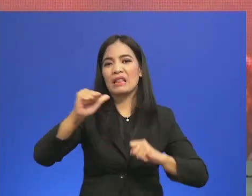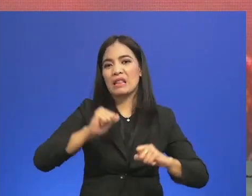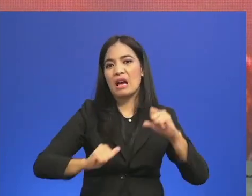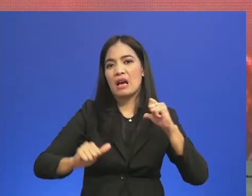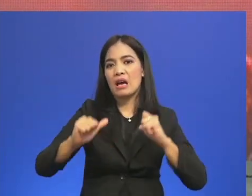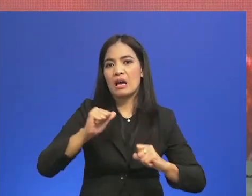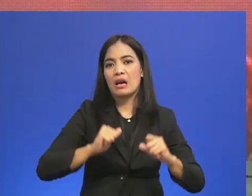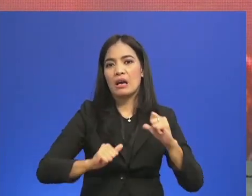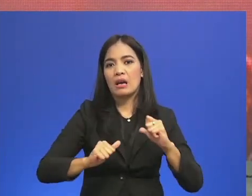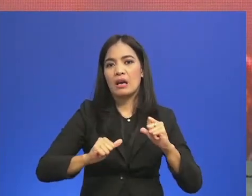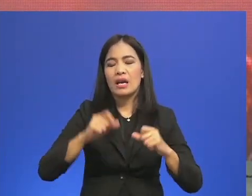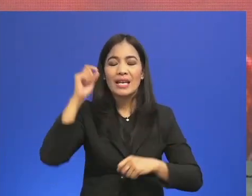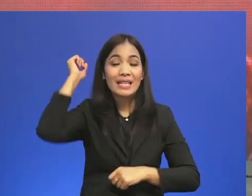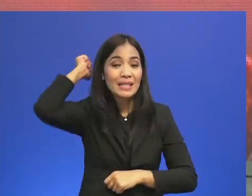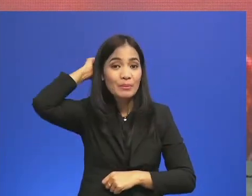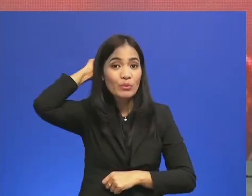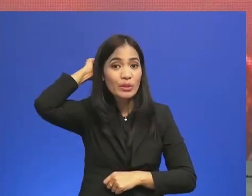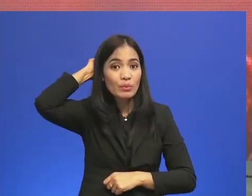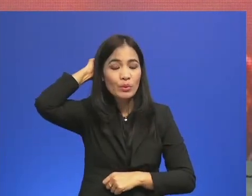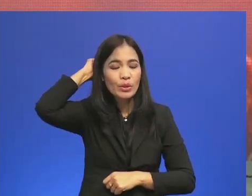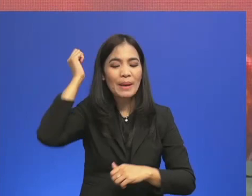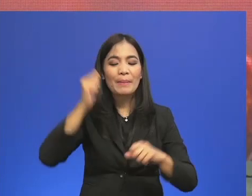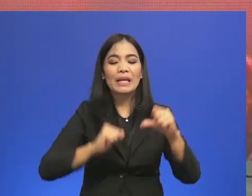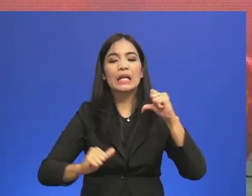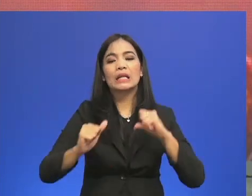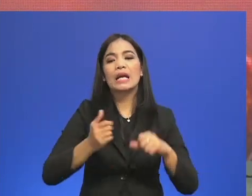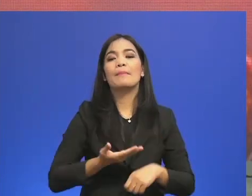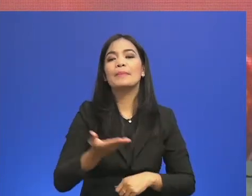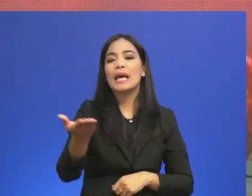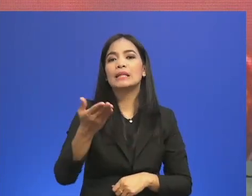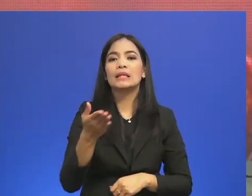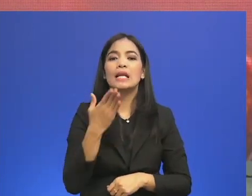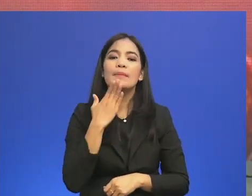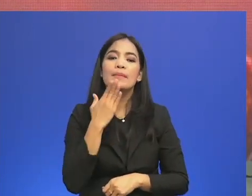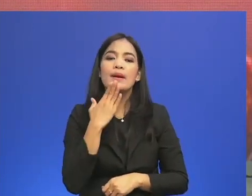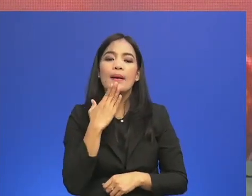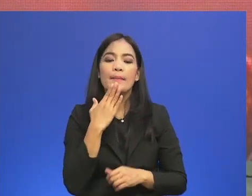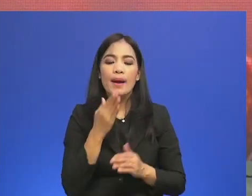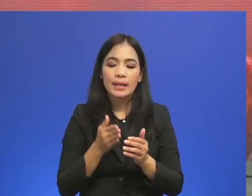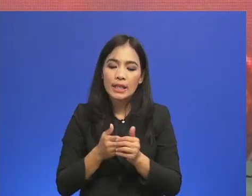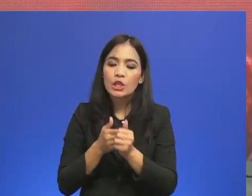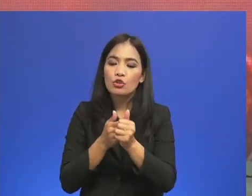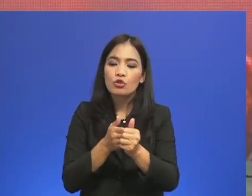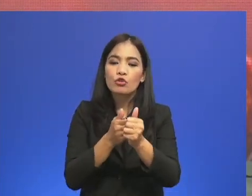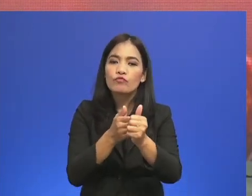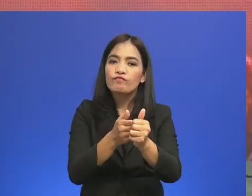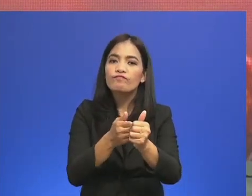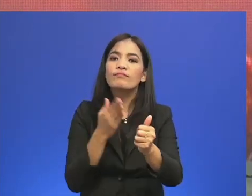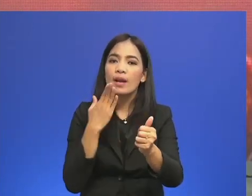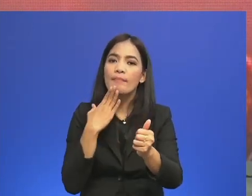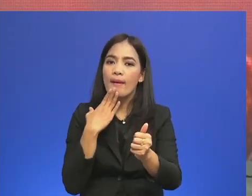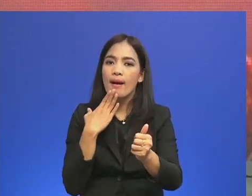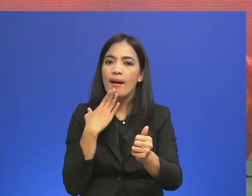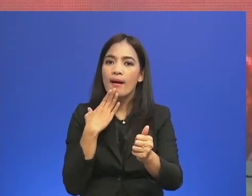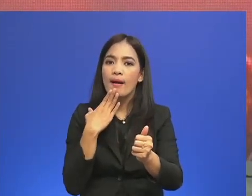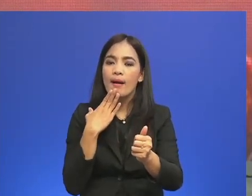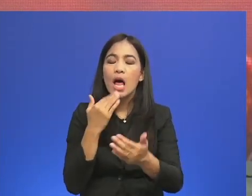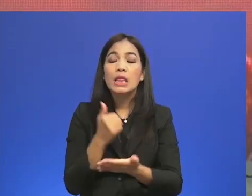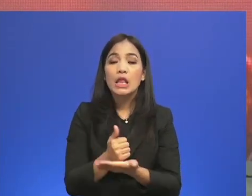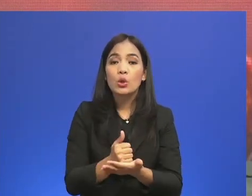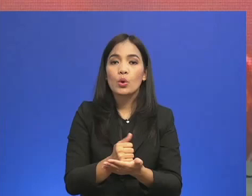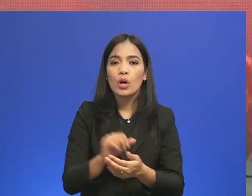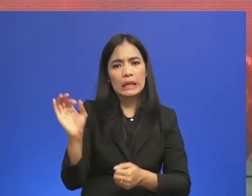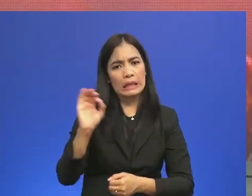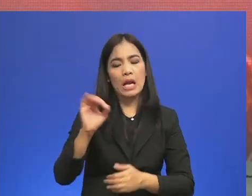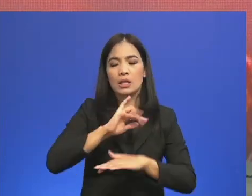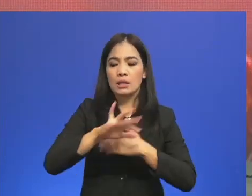Dan ibu-ibu yang menderita biasanya lebih gampang dituntun. Tentu tidak semua